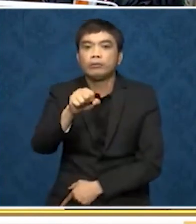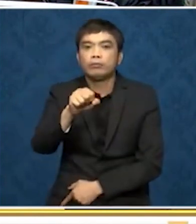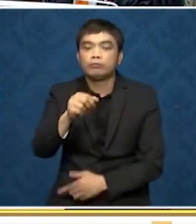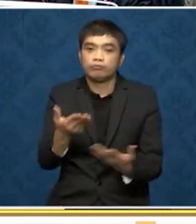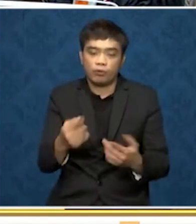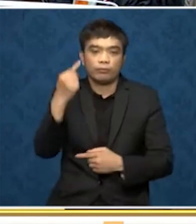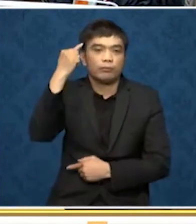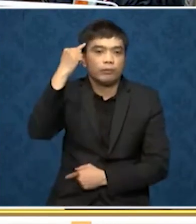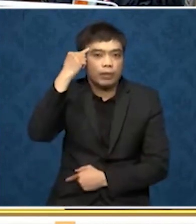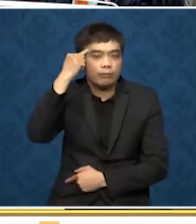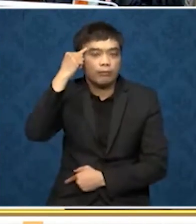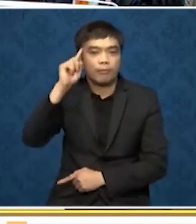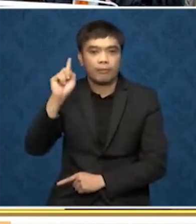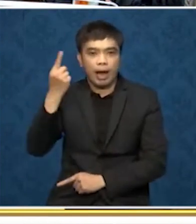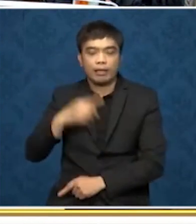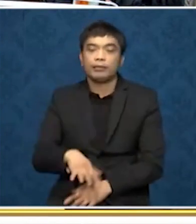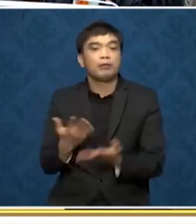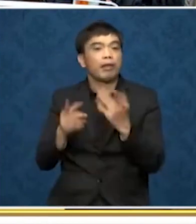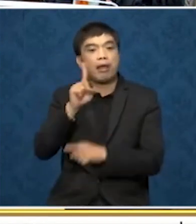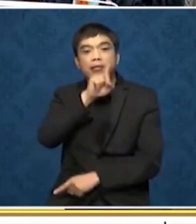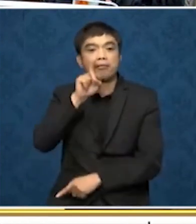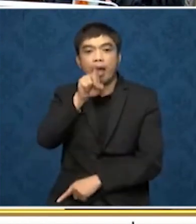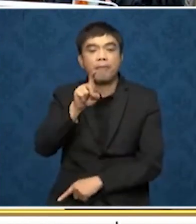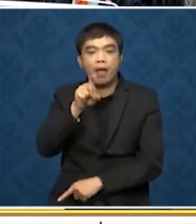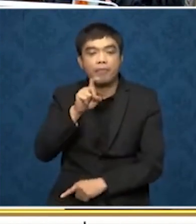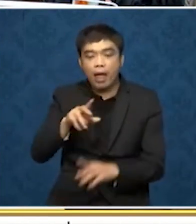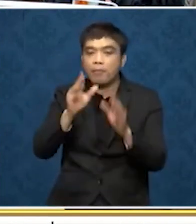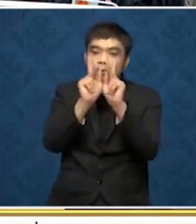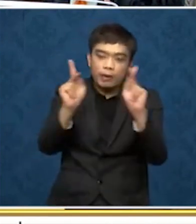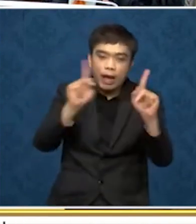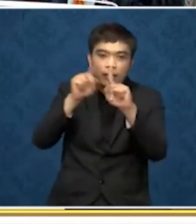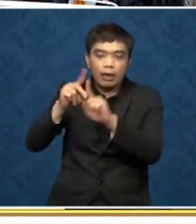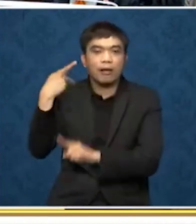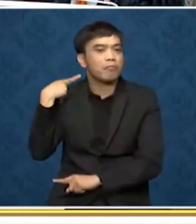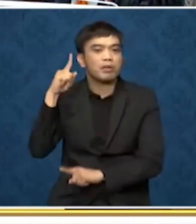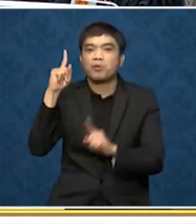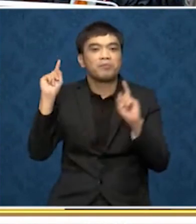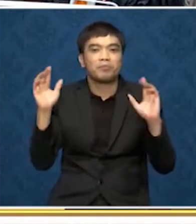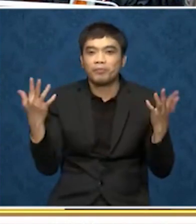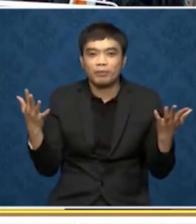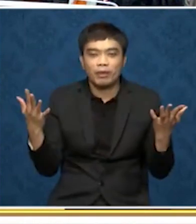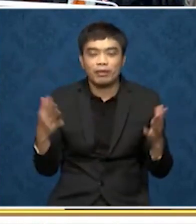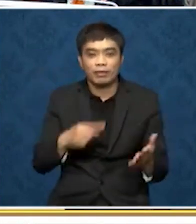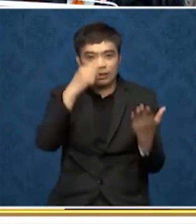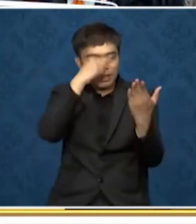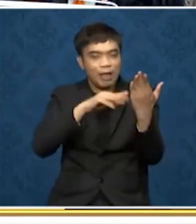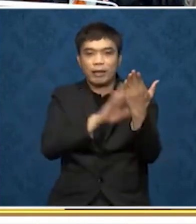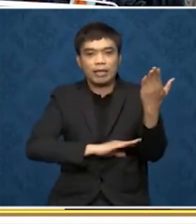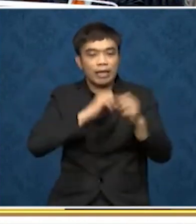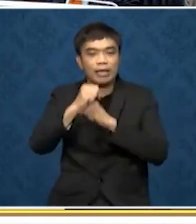คะท่านตั้งไปเถอะค่ะ 20กรรมาธิการท่านก็ศึกษาแล้วผลออกมามันก็ไม่ได้อะไรหรอกแล้วประเทศนี้อีก 10ปีมันก็